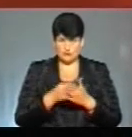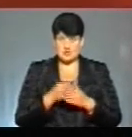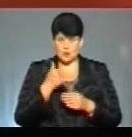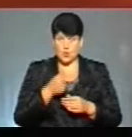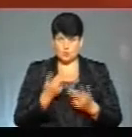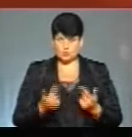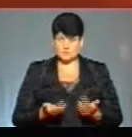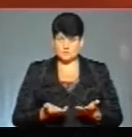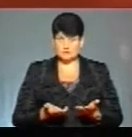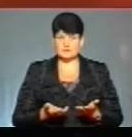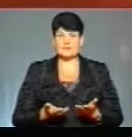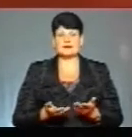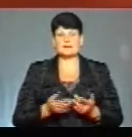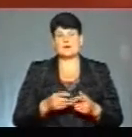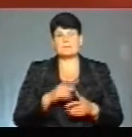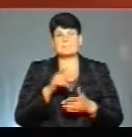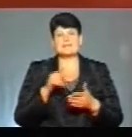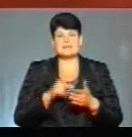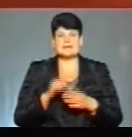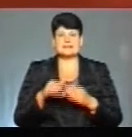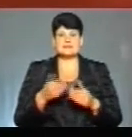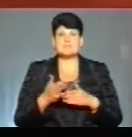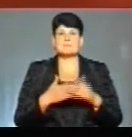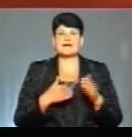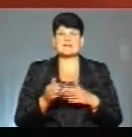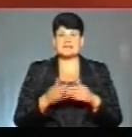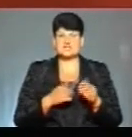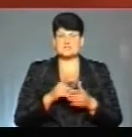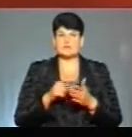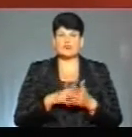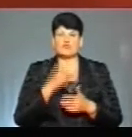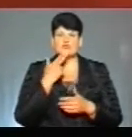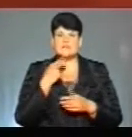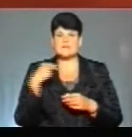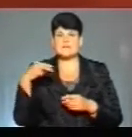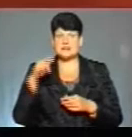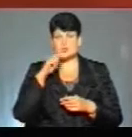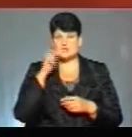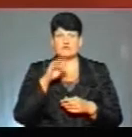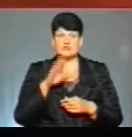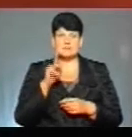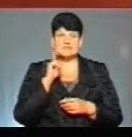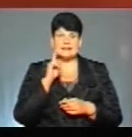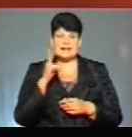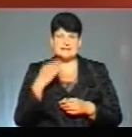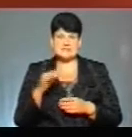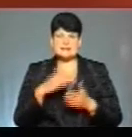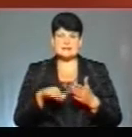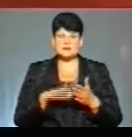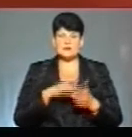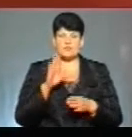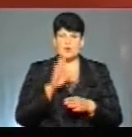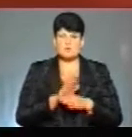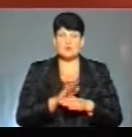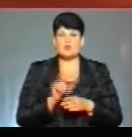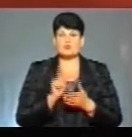року. Ну, рухаємося далі до питань практичних. У червні президент України Володимир Зеленський скасував старий указ про